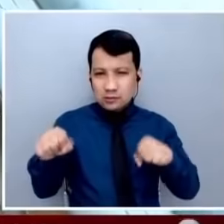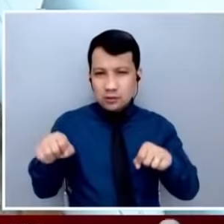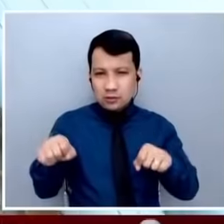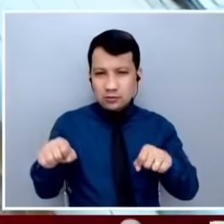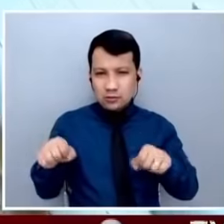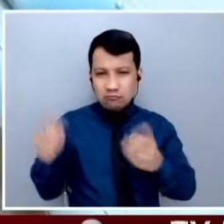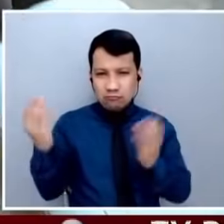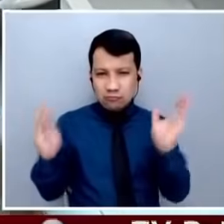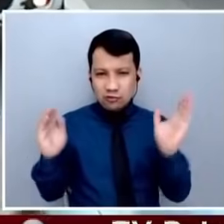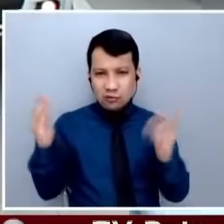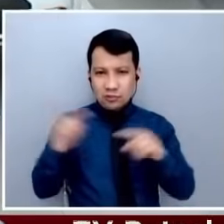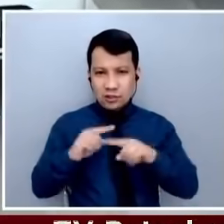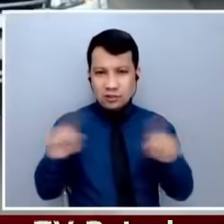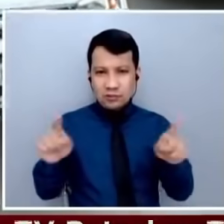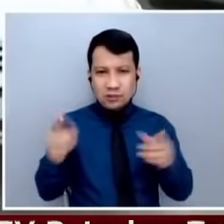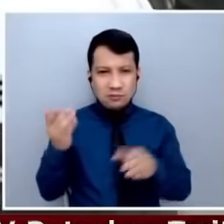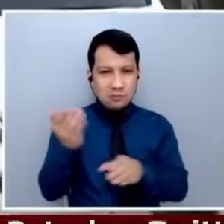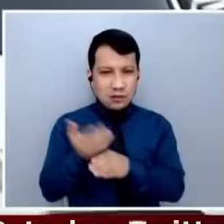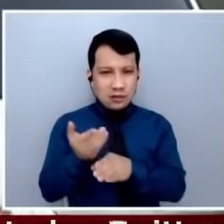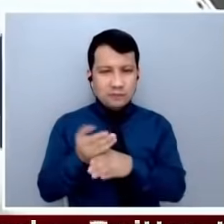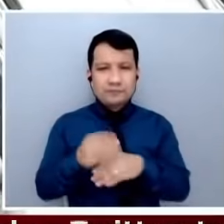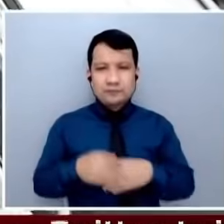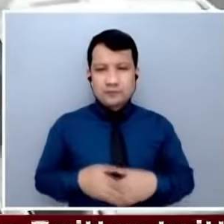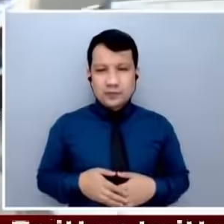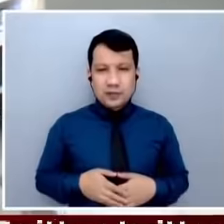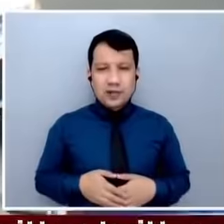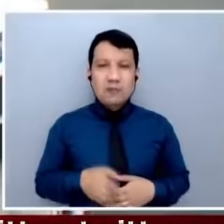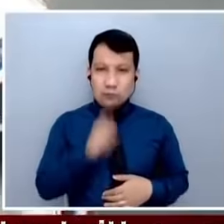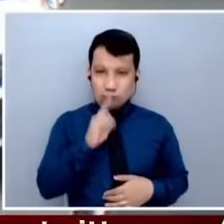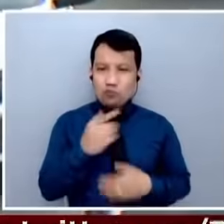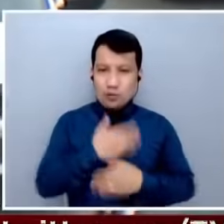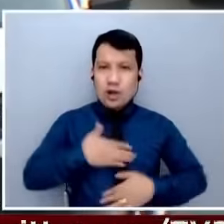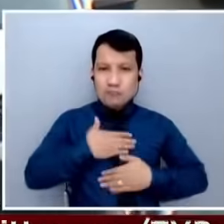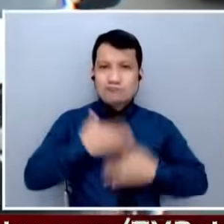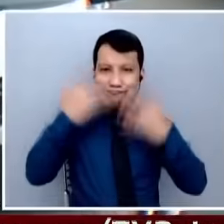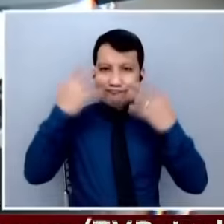ikukumpara sa ibang mga sasakyan. Ikinatuwa ni De Leon ang desisyon